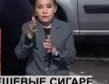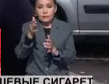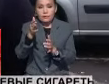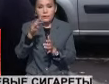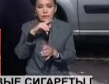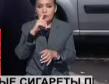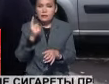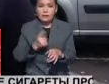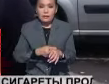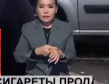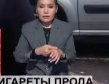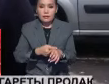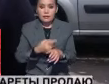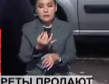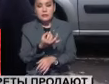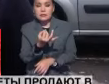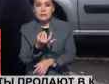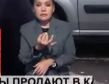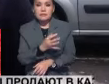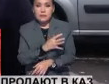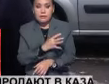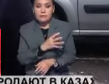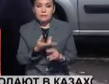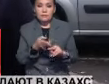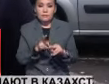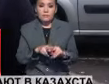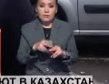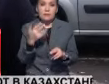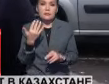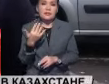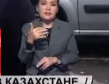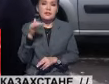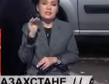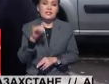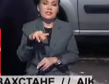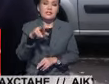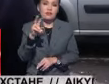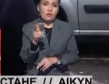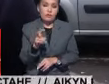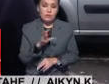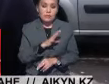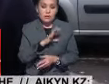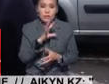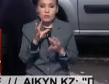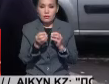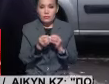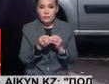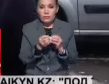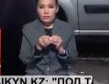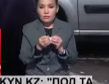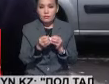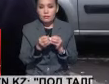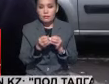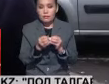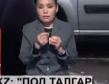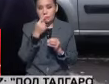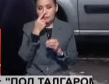сильно заинтересовало, это 50 тысяч. Но это буквально было вот в